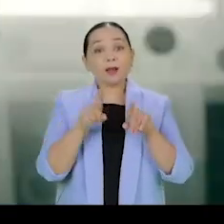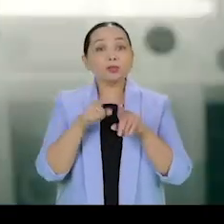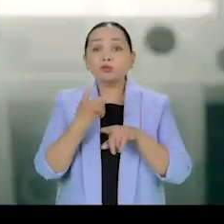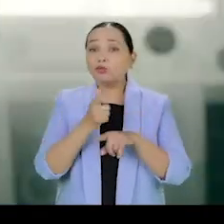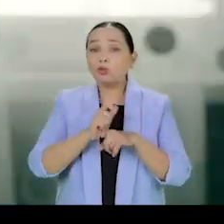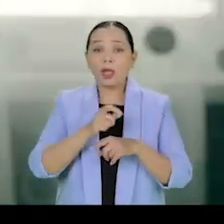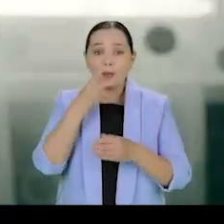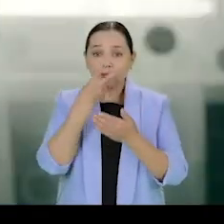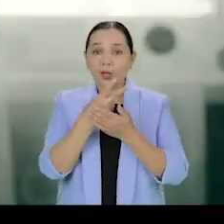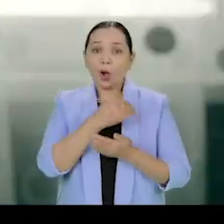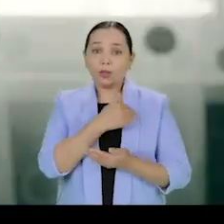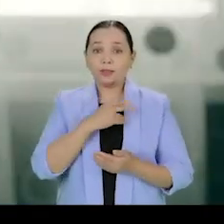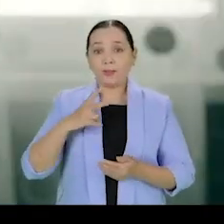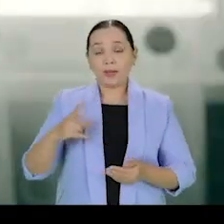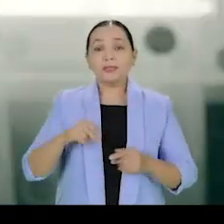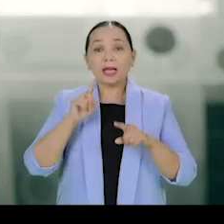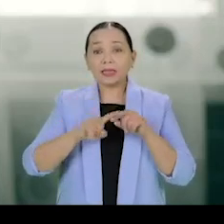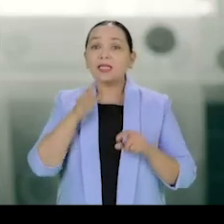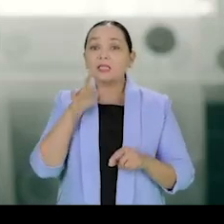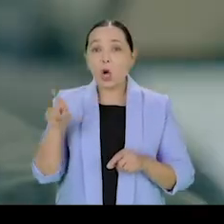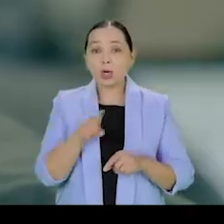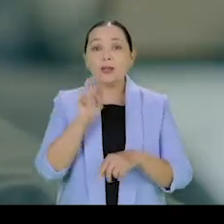ham sog'indim qizim. Tez orada